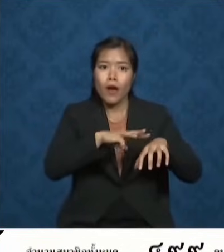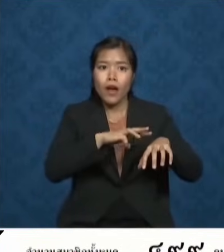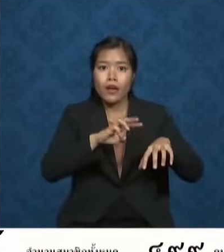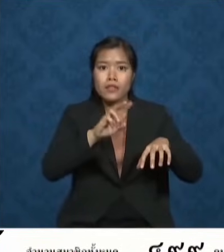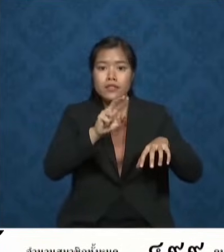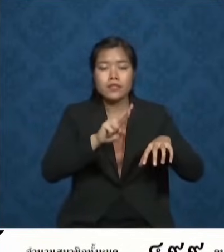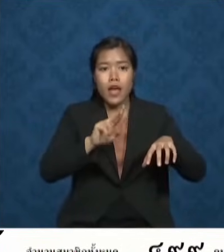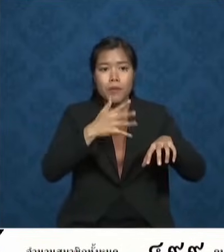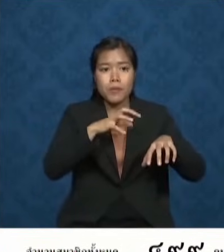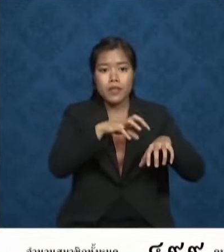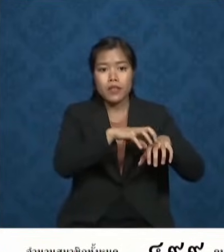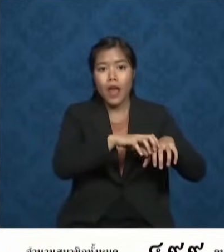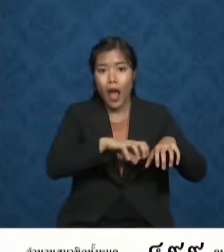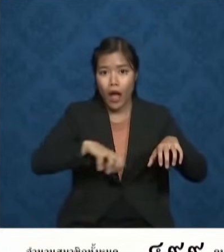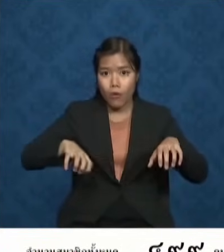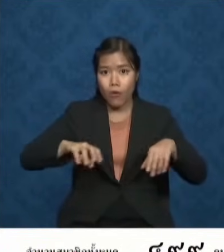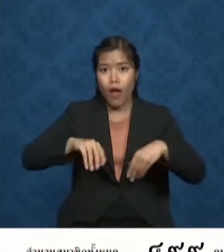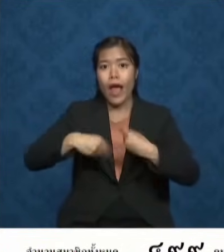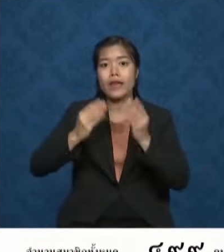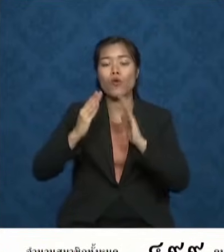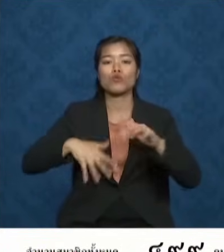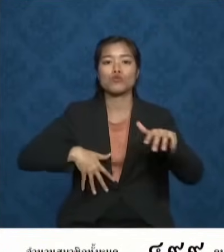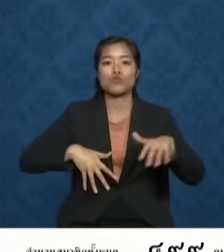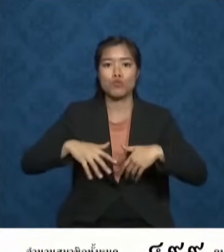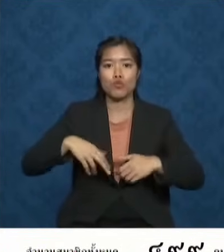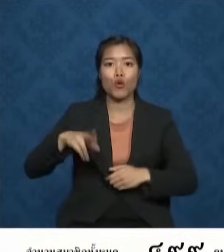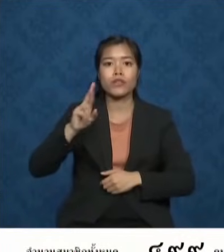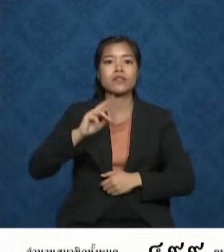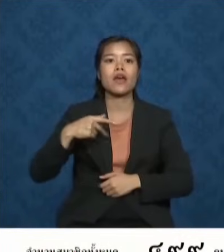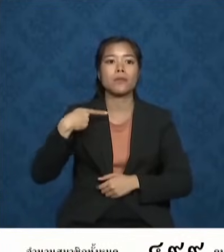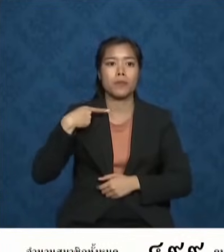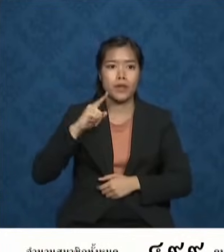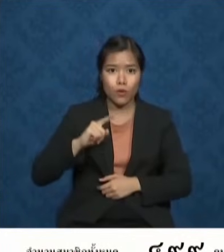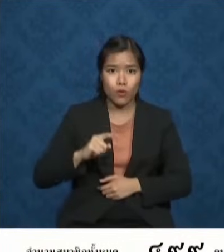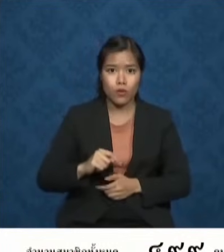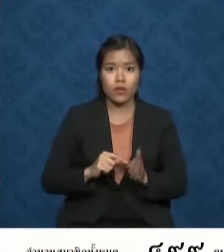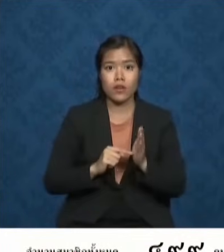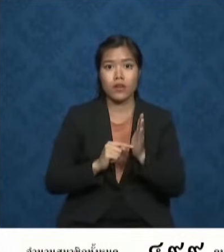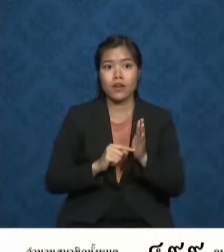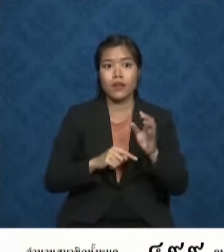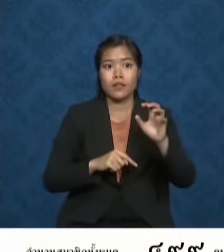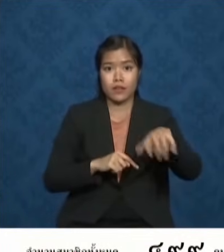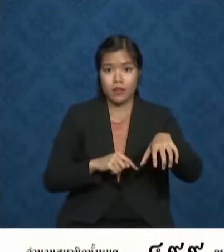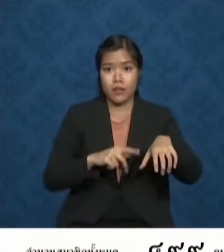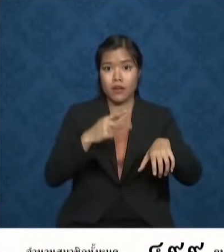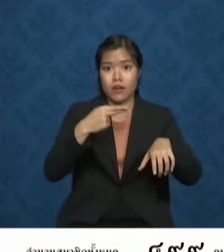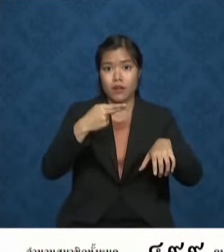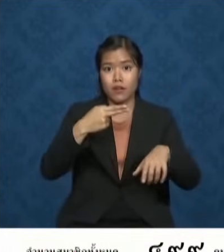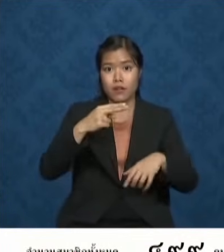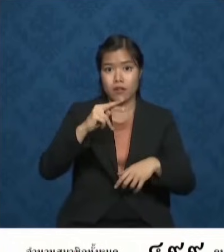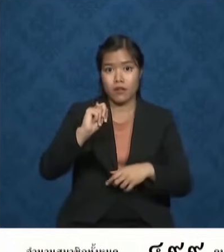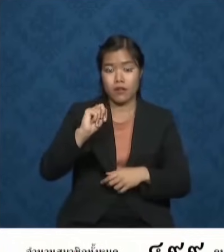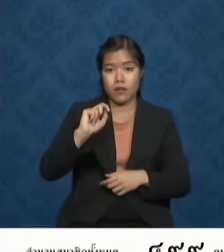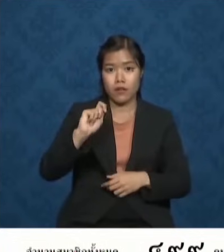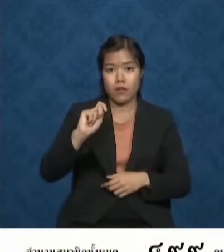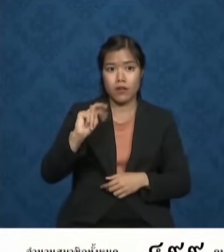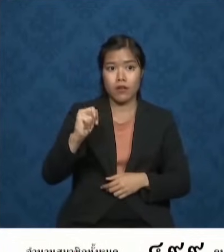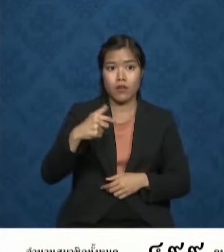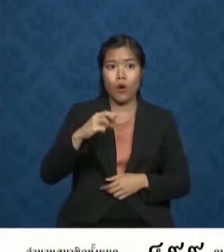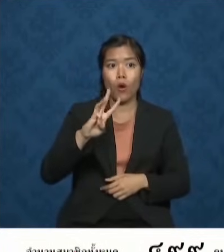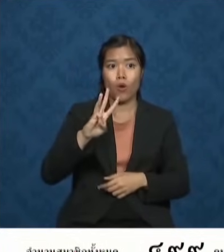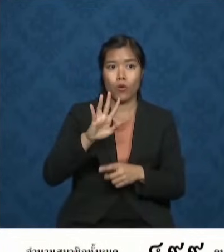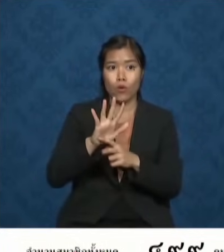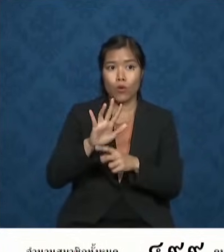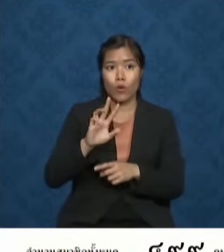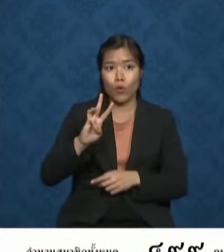ไหร่ไหมไม่เห็นได้อย่างที่น้องวสก็มีปัญหาอะไรตำนองนี้นะ